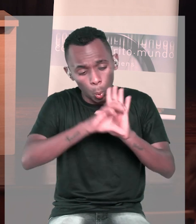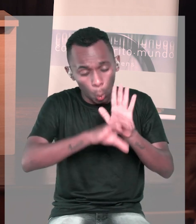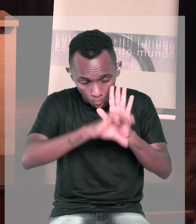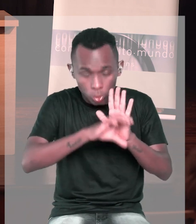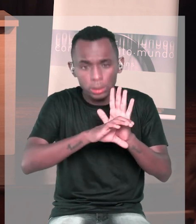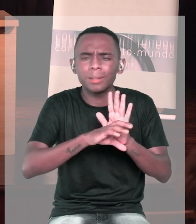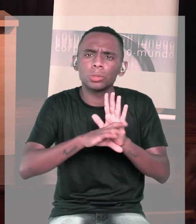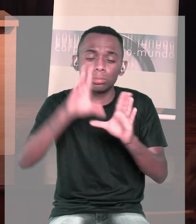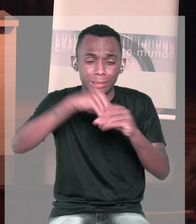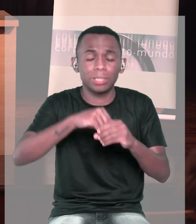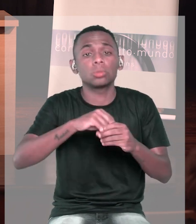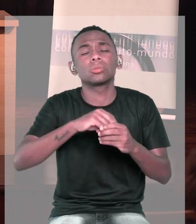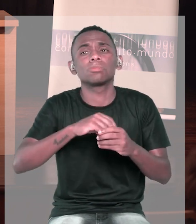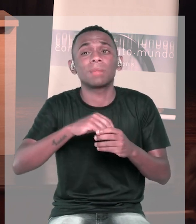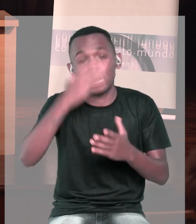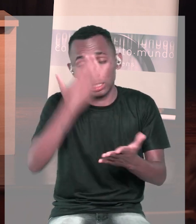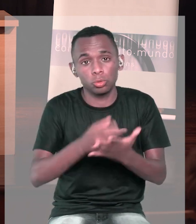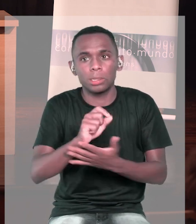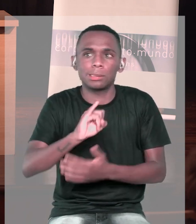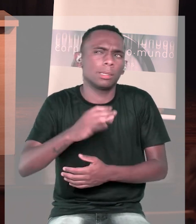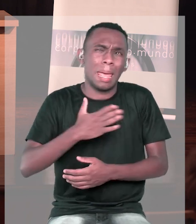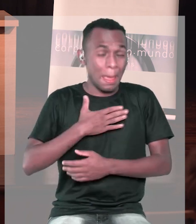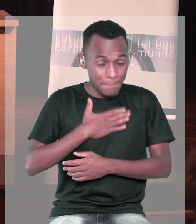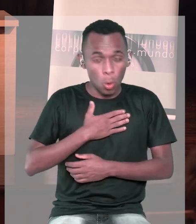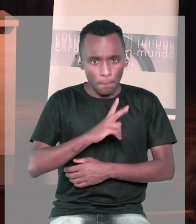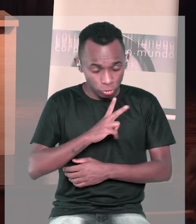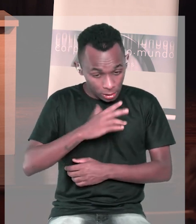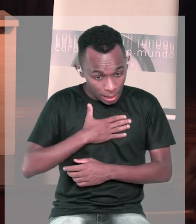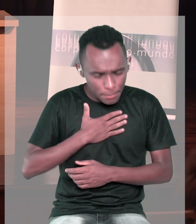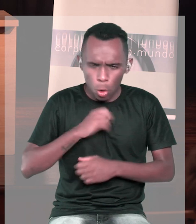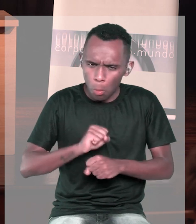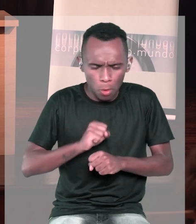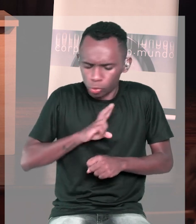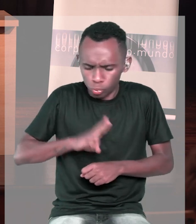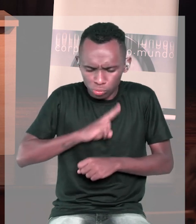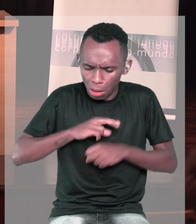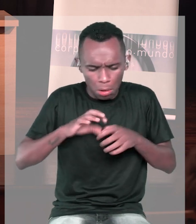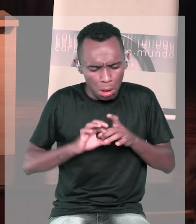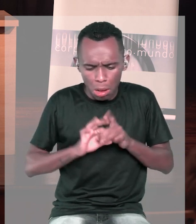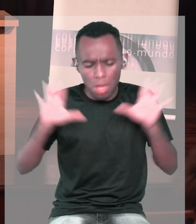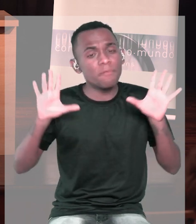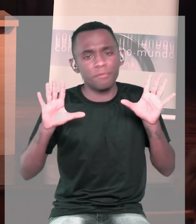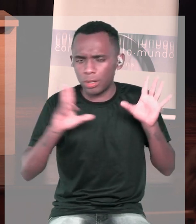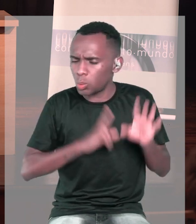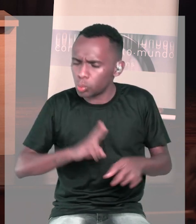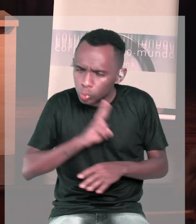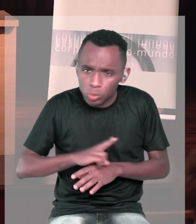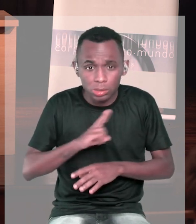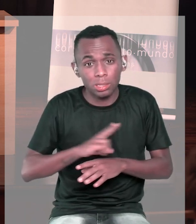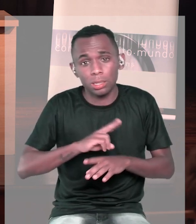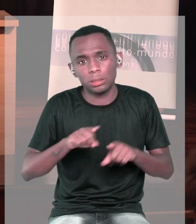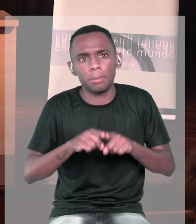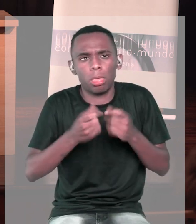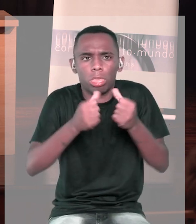supõe-se que se o que é meu é só meu, eu posso abusar disso, usar isso e até